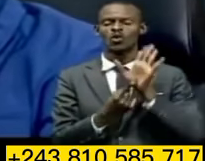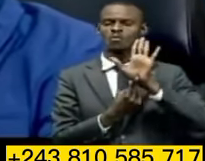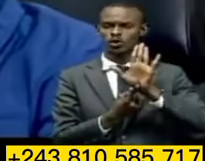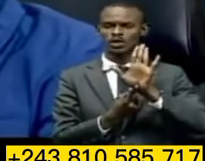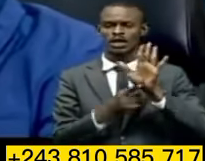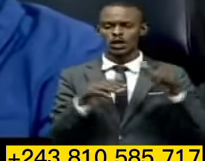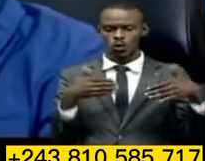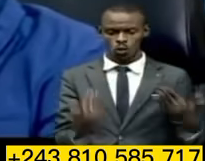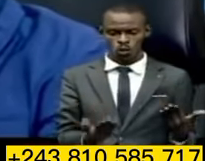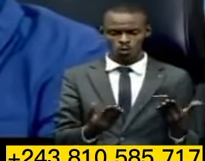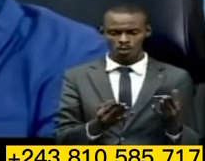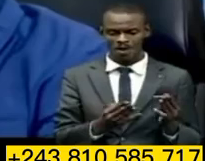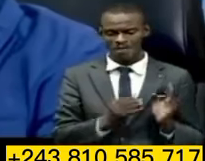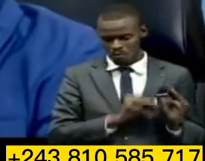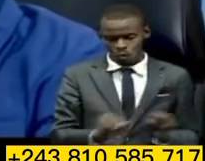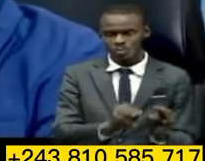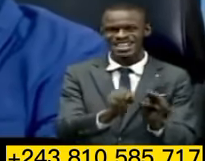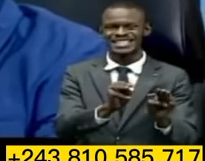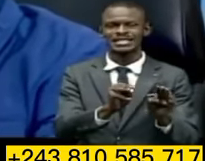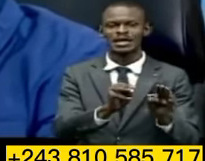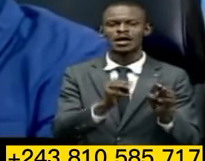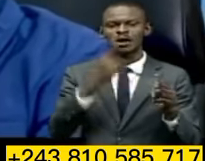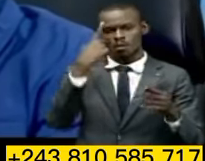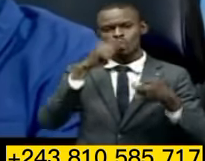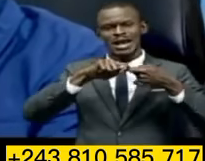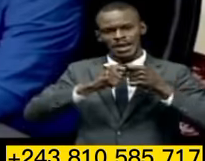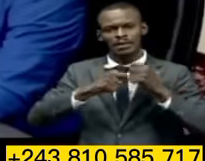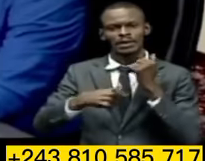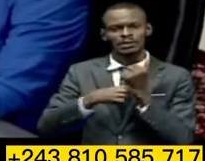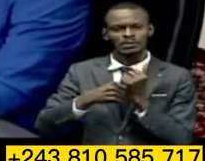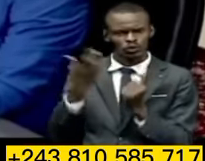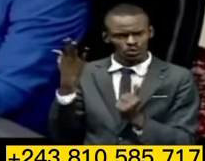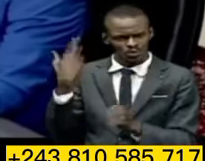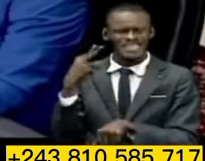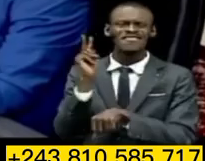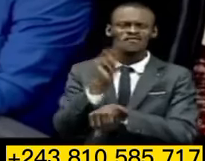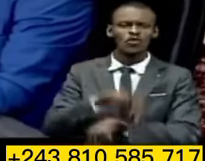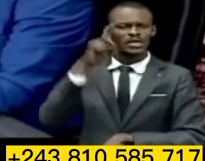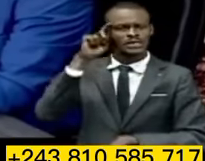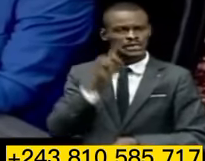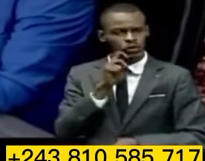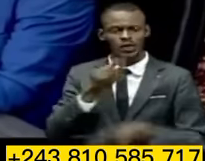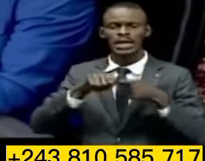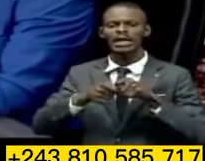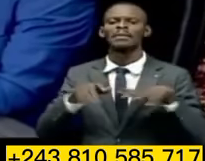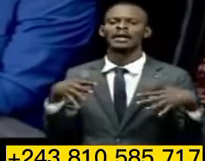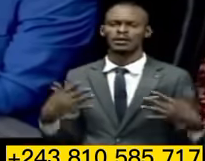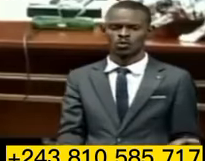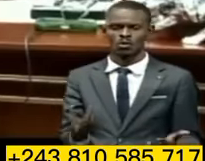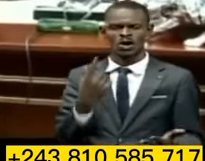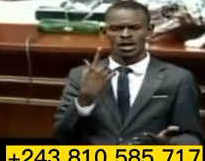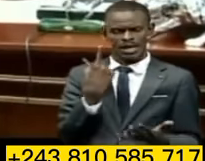judiciaire, administrative et sociale et de réparation au profit de ces victimes. Et il s'applique aux faits commis à partir